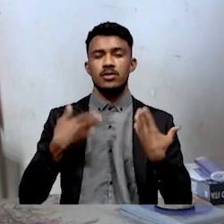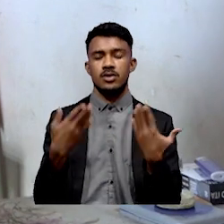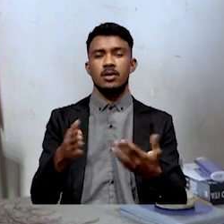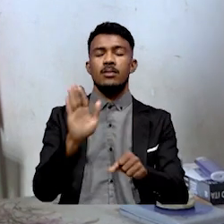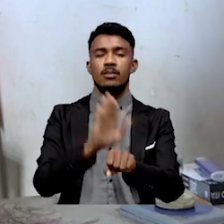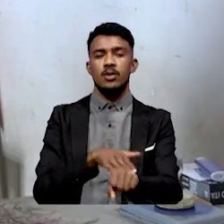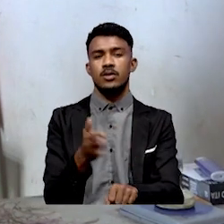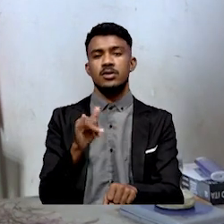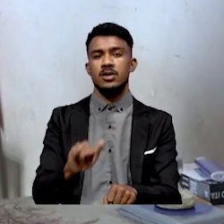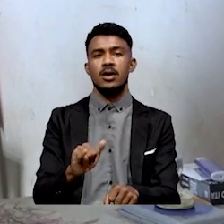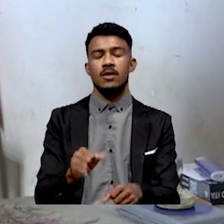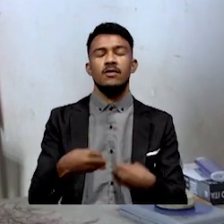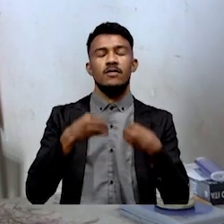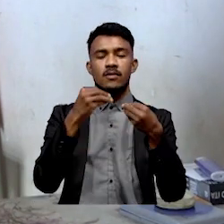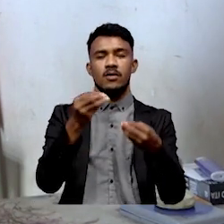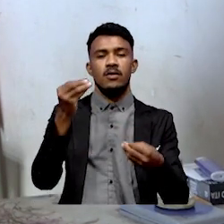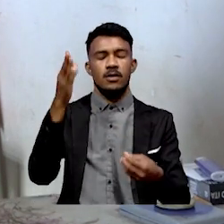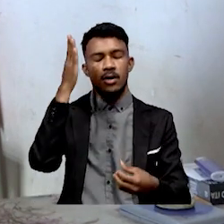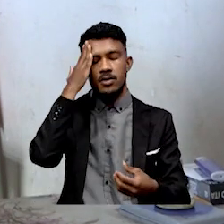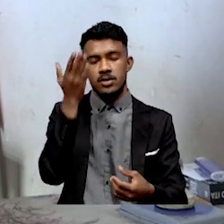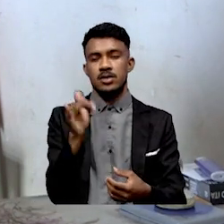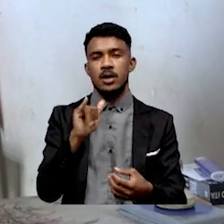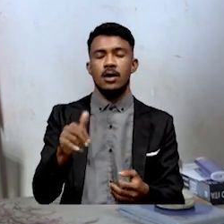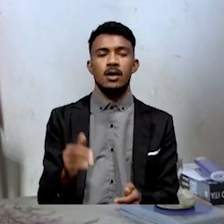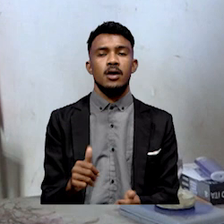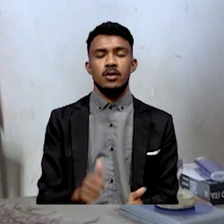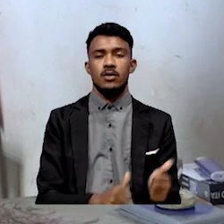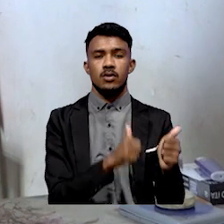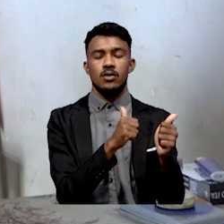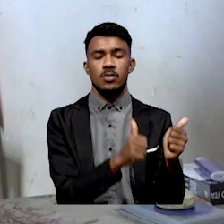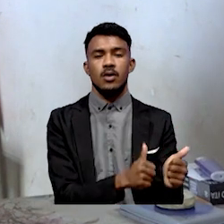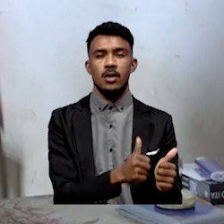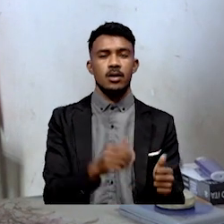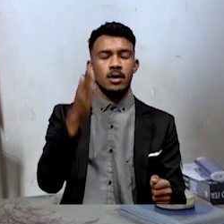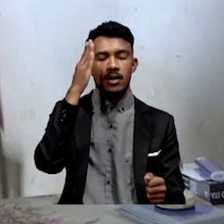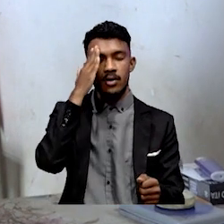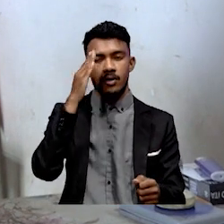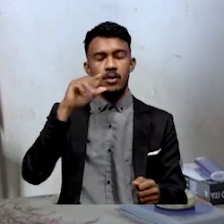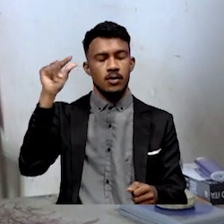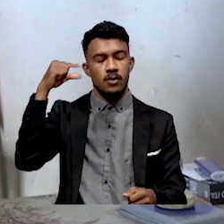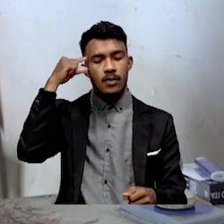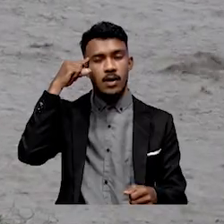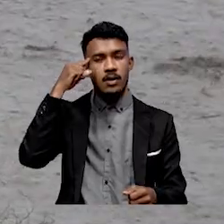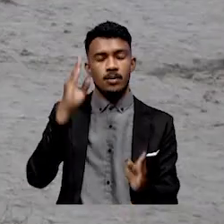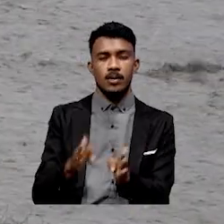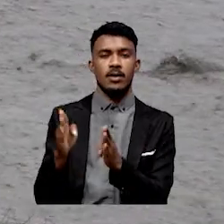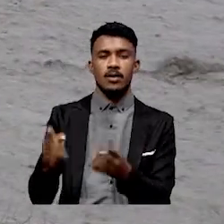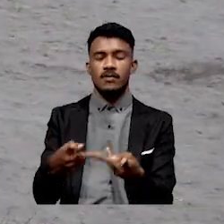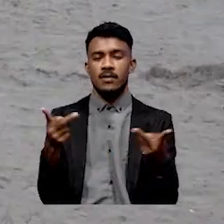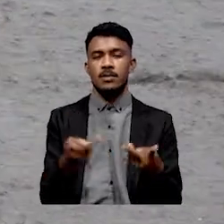sira tuir plano governo da governo se prepara hal tu uma fati basira. Afoin mak belasasi.